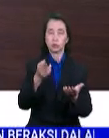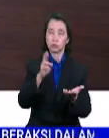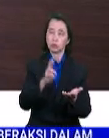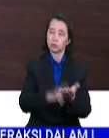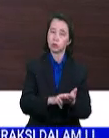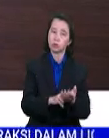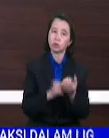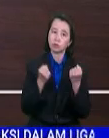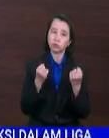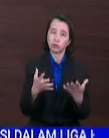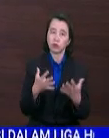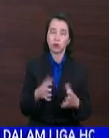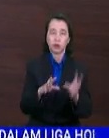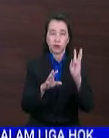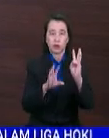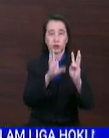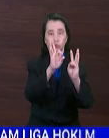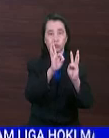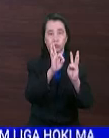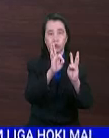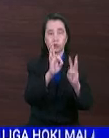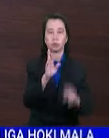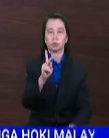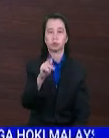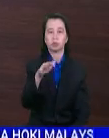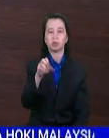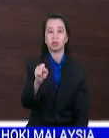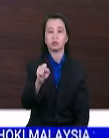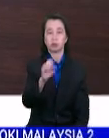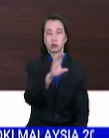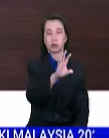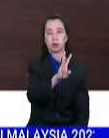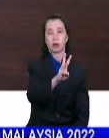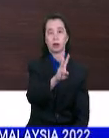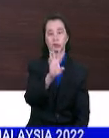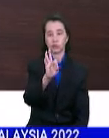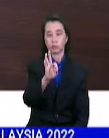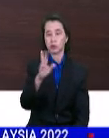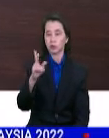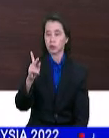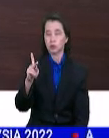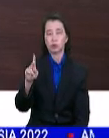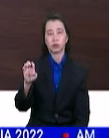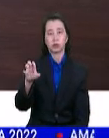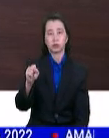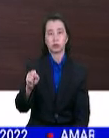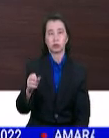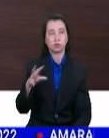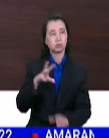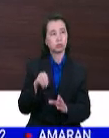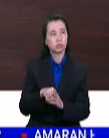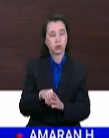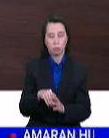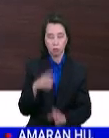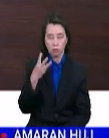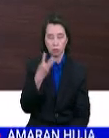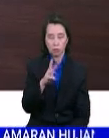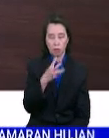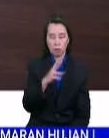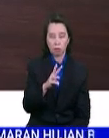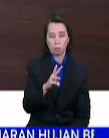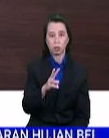karena sebanyak 69 kece yang mana ya nya melibatkan nah 16 sakis